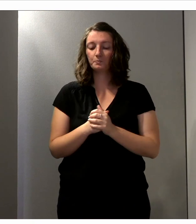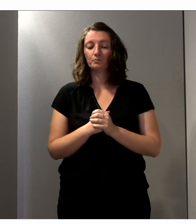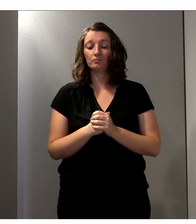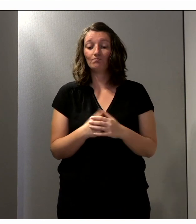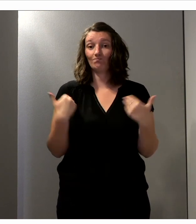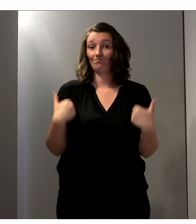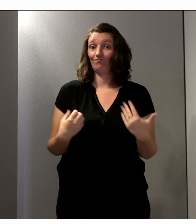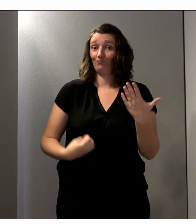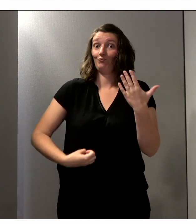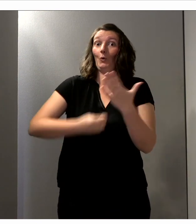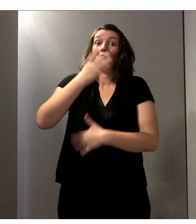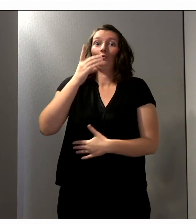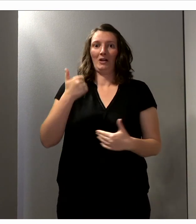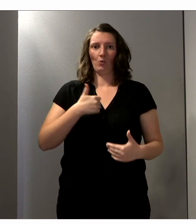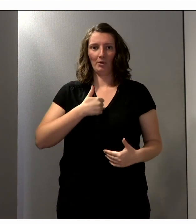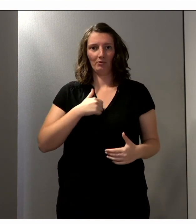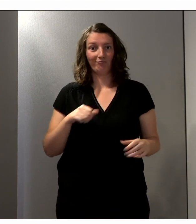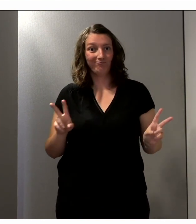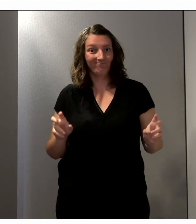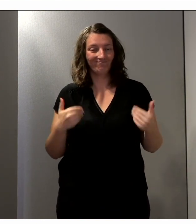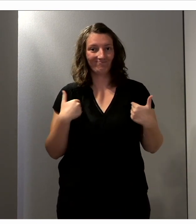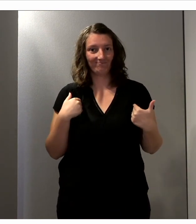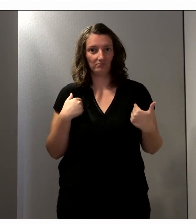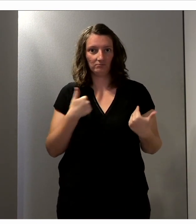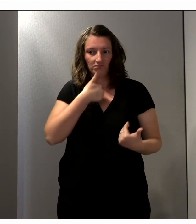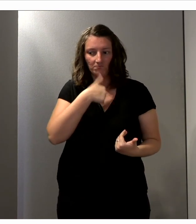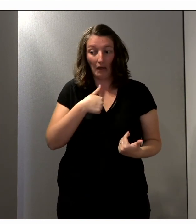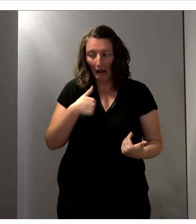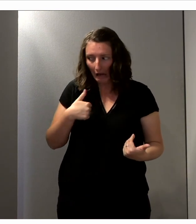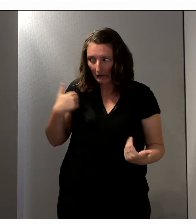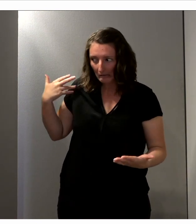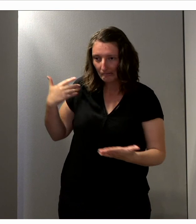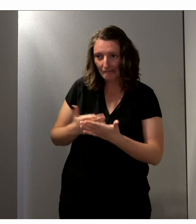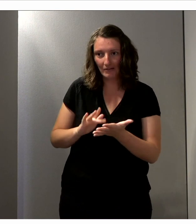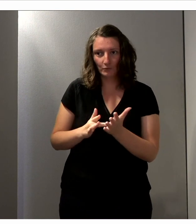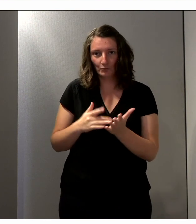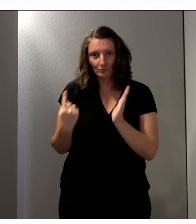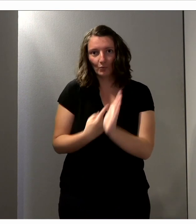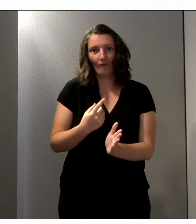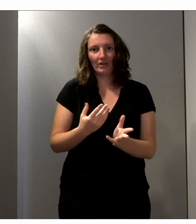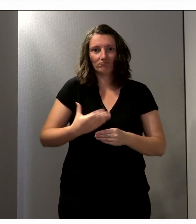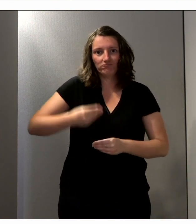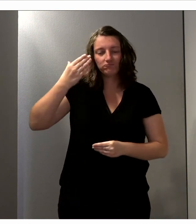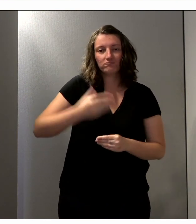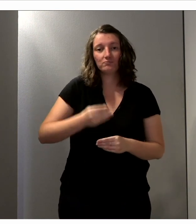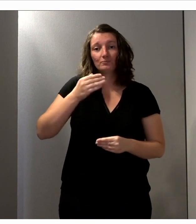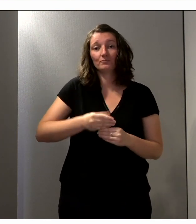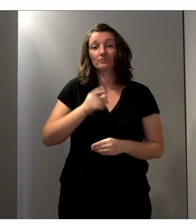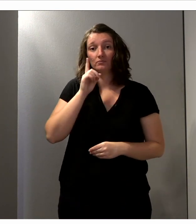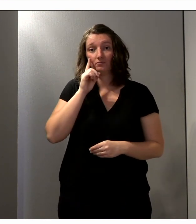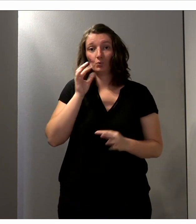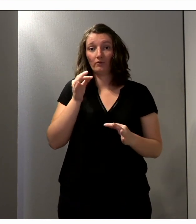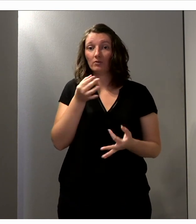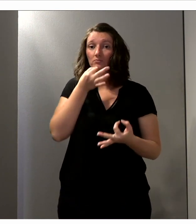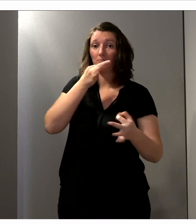je suis donc la nouvelle Dina qui a dû tout réapprendre parce que j'ai perdu l'automatisme de